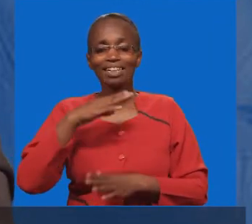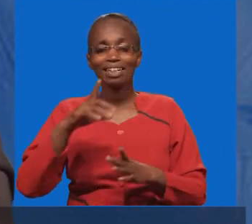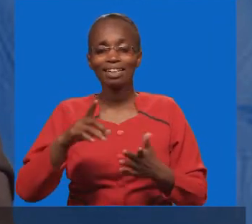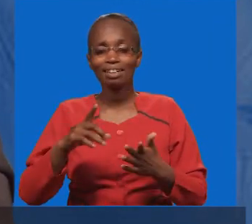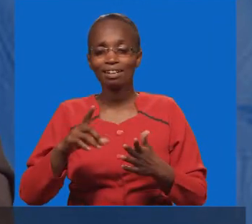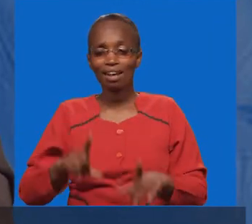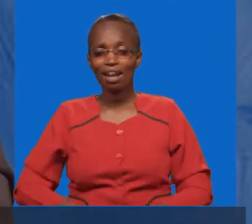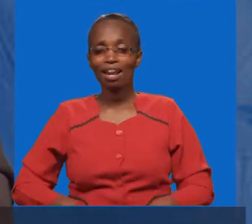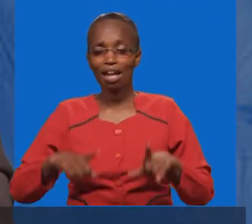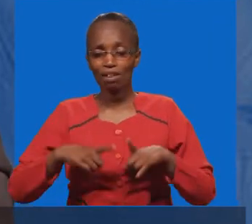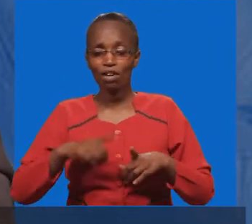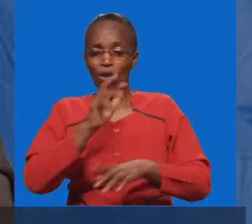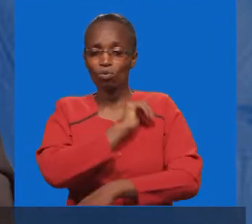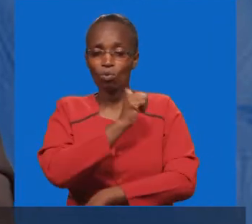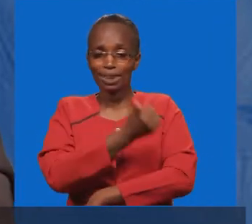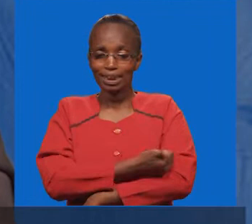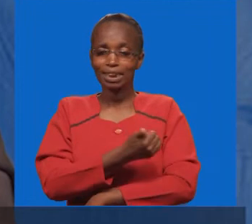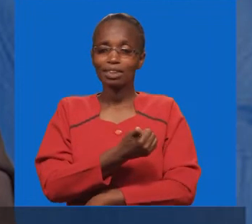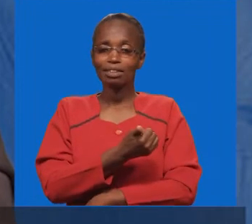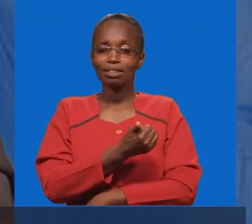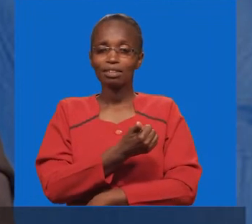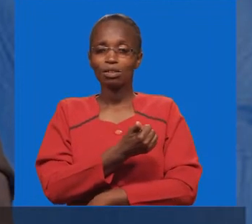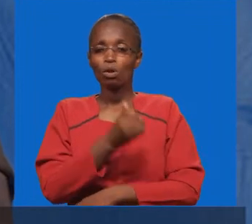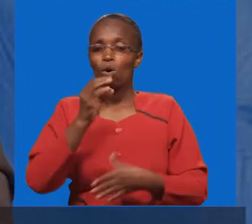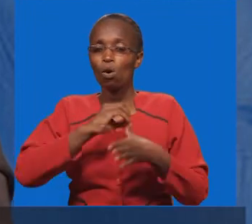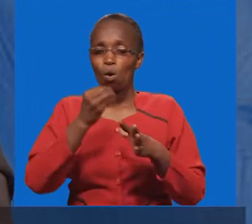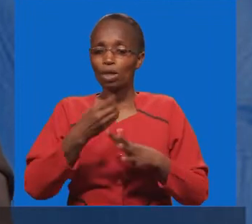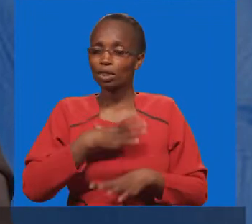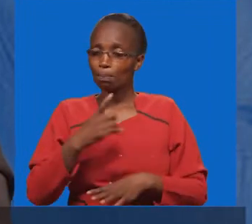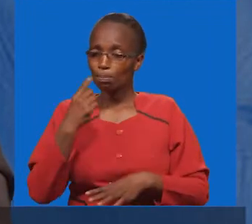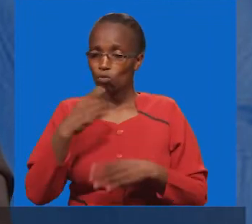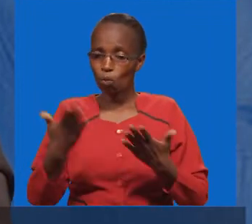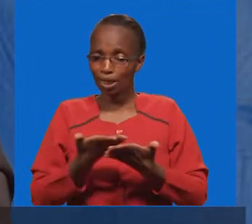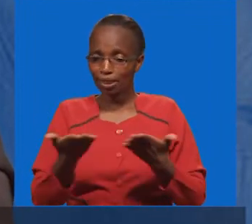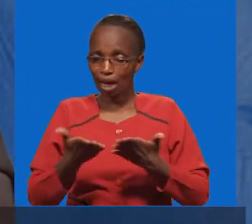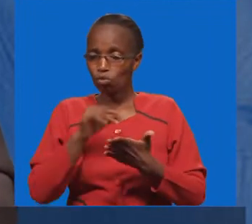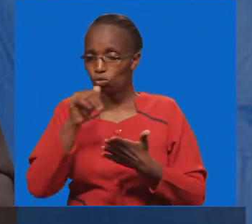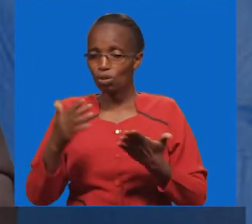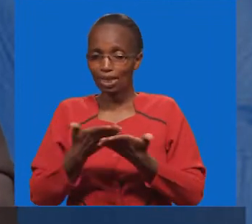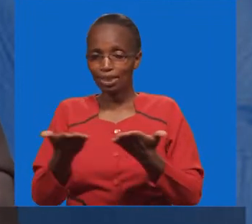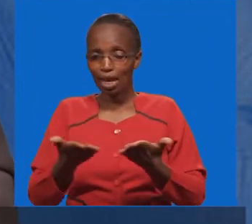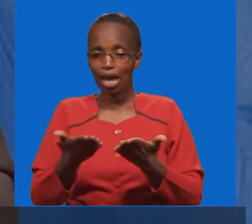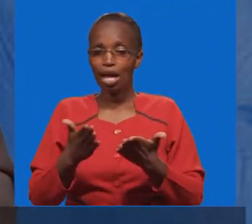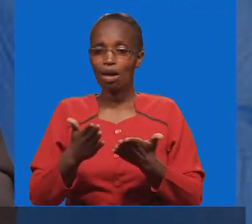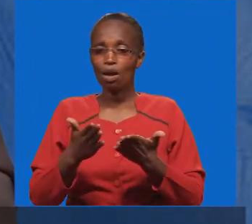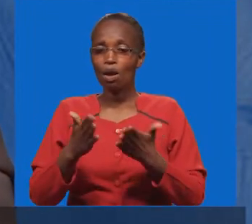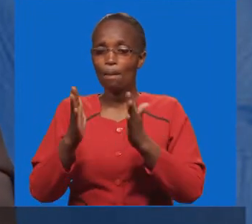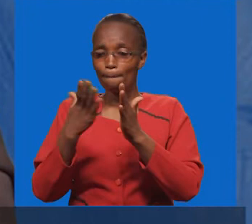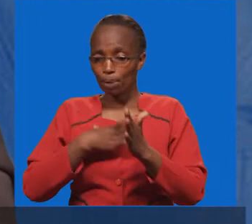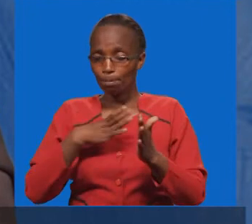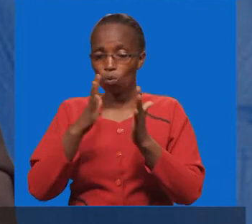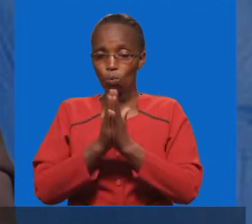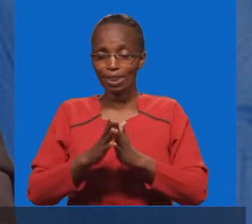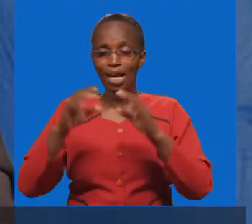kwamba wala mauti wala uzima wala malaika wala wenye mamlaka wala yaliopo wala